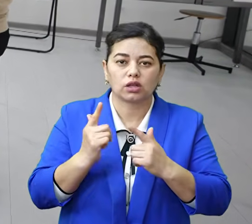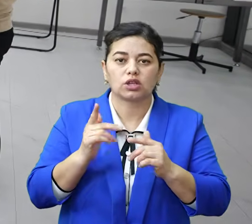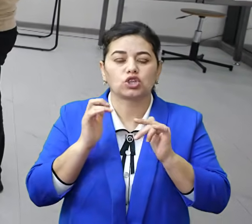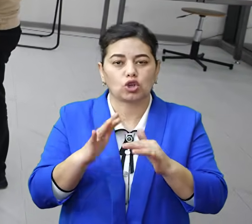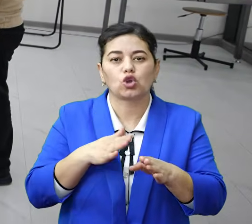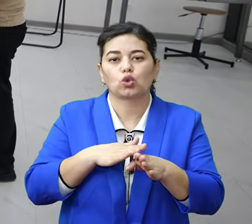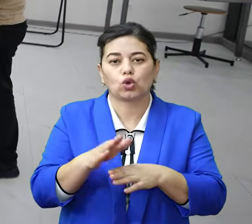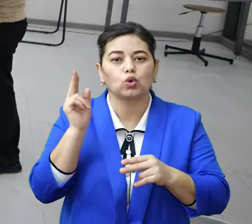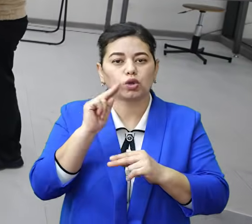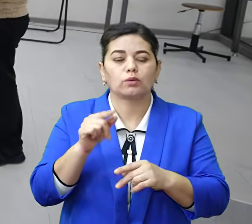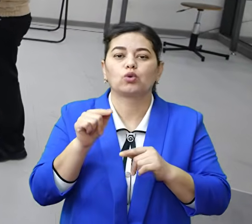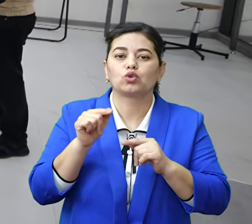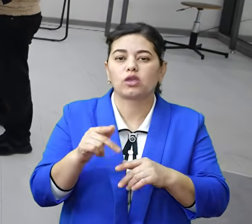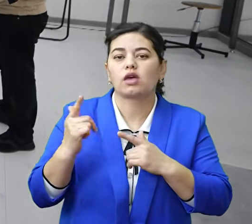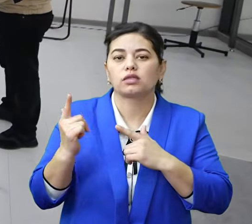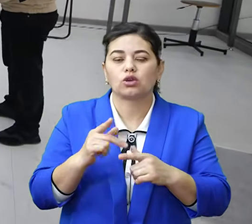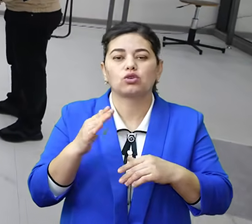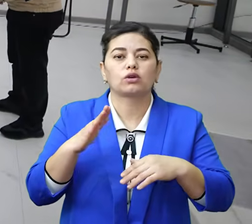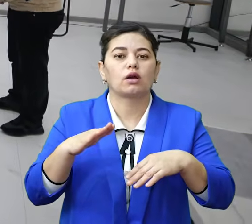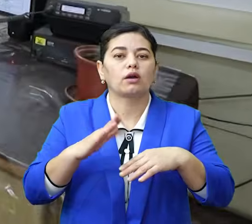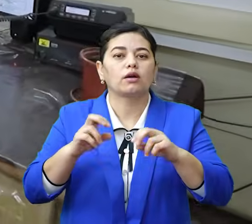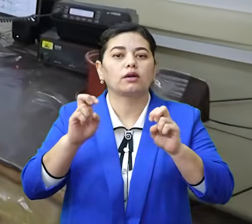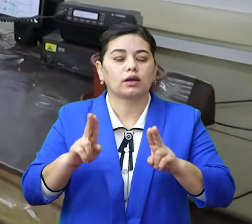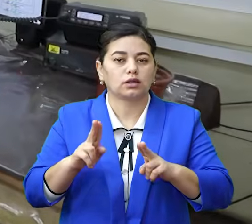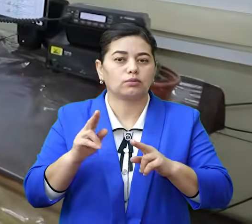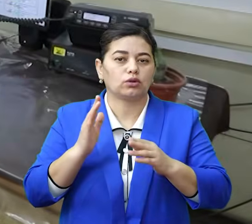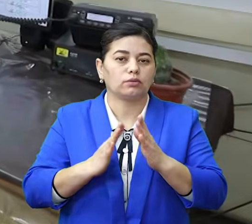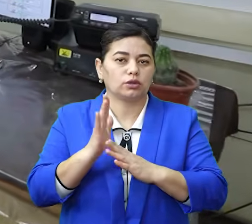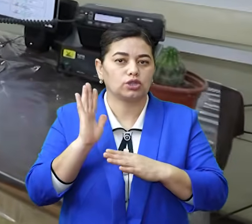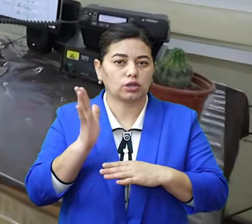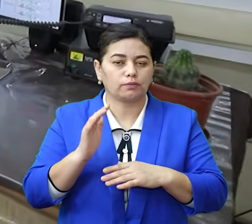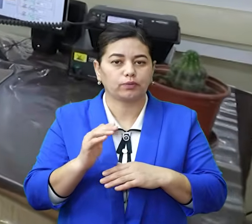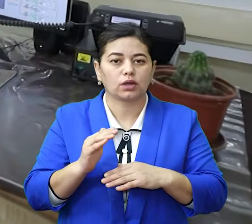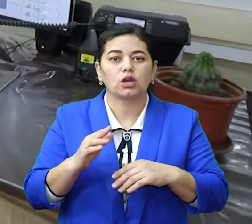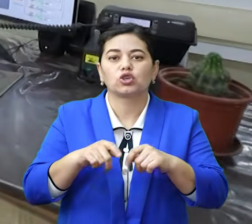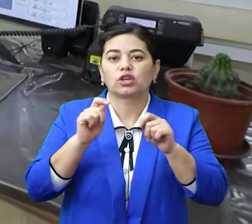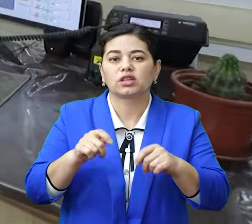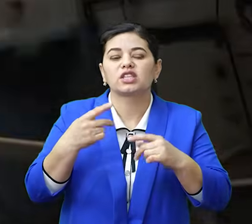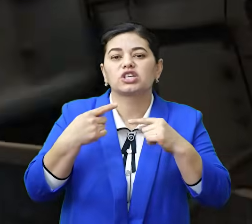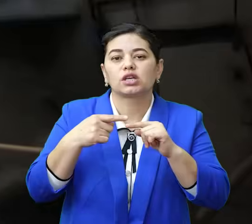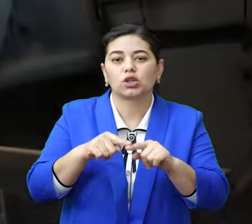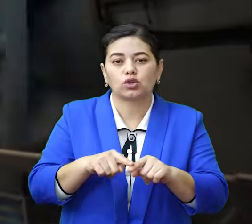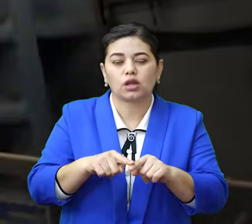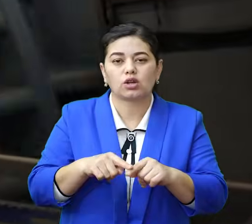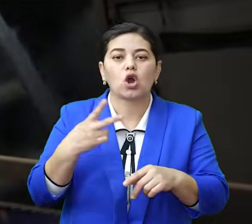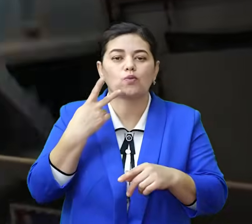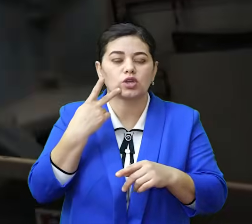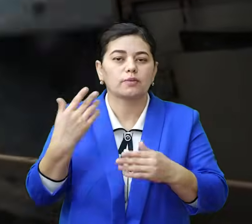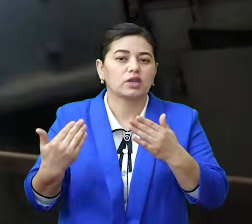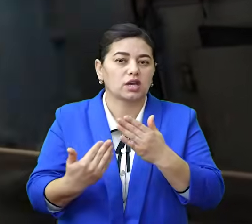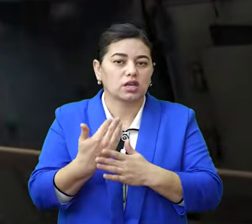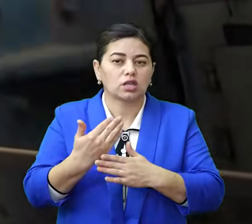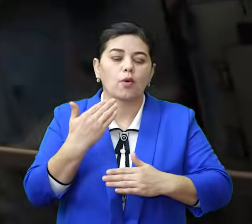jarayonlarni to'liq o'rganib, o'shanga tayyor kadr bo'lib yetishadi. Konchilik sanoatida joriy etilgan texnologiyalar muntazam